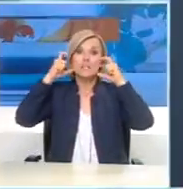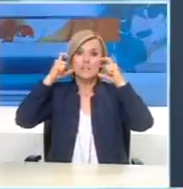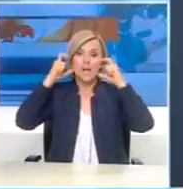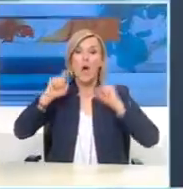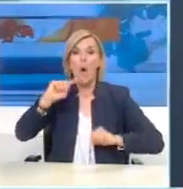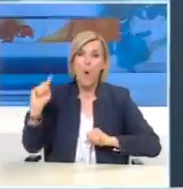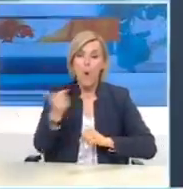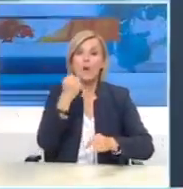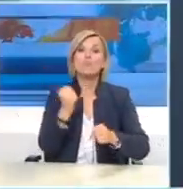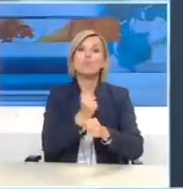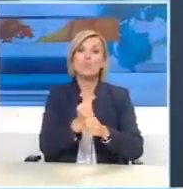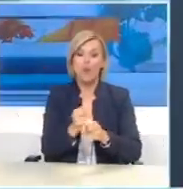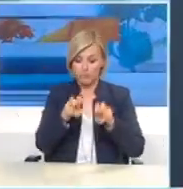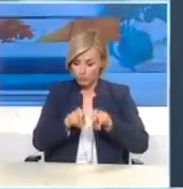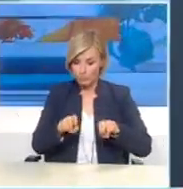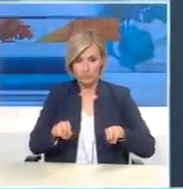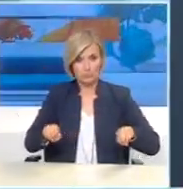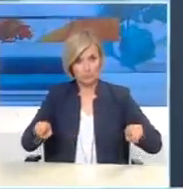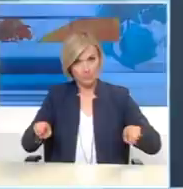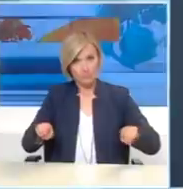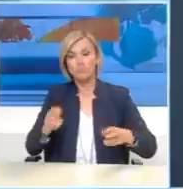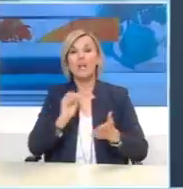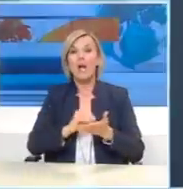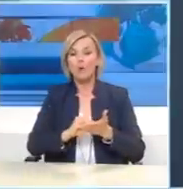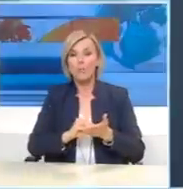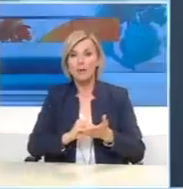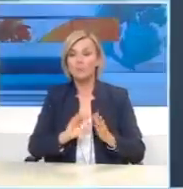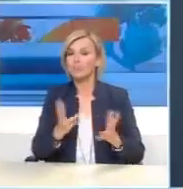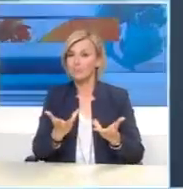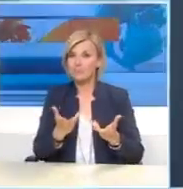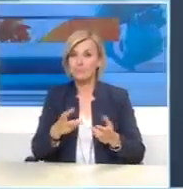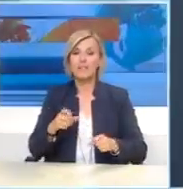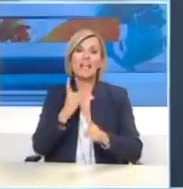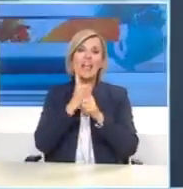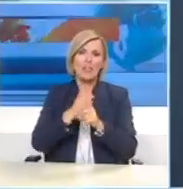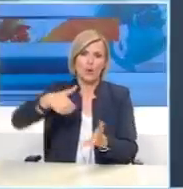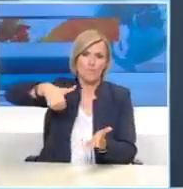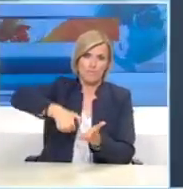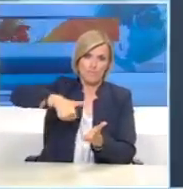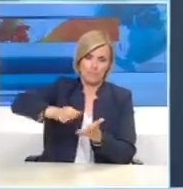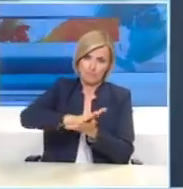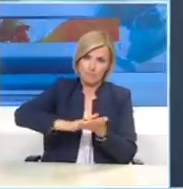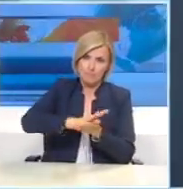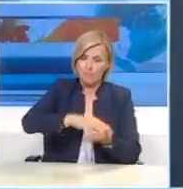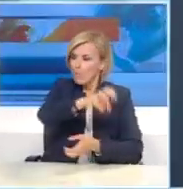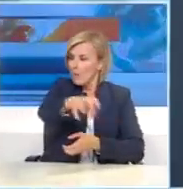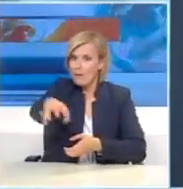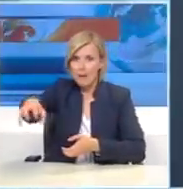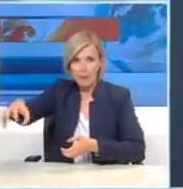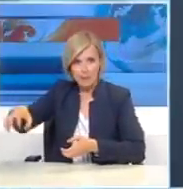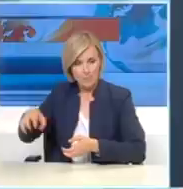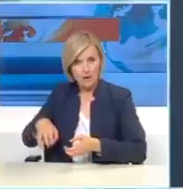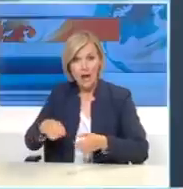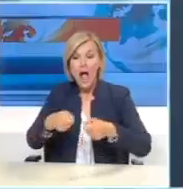και στους συνηγόρους και διαδίκους. Έγινε σύσταση για χρήση και παρουσία αντισηπτικού σε όλους τους χώρους. Για τήρηση